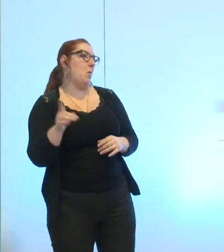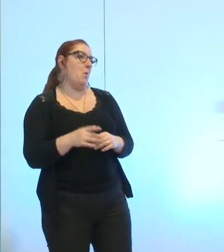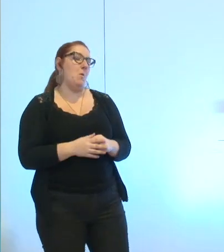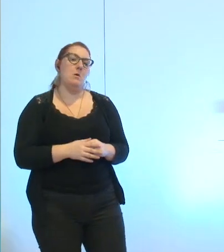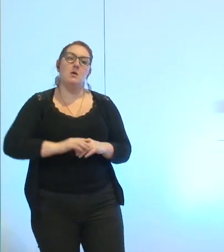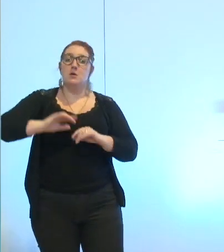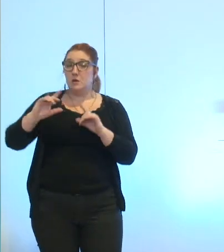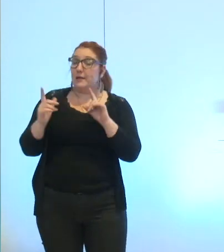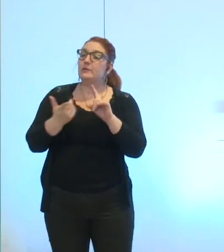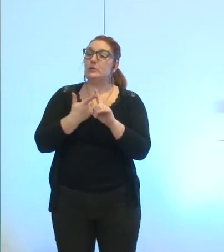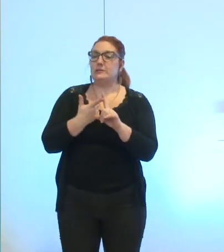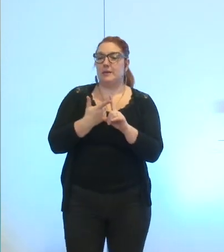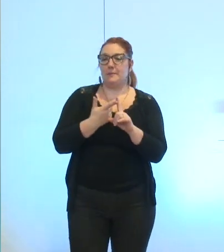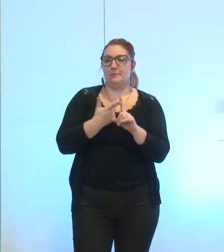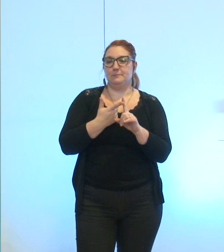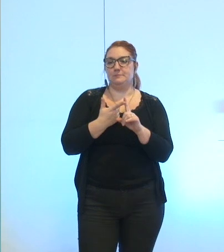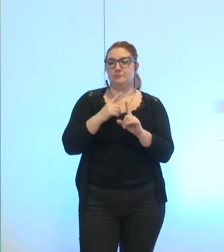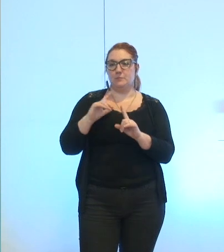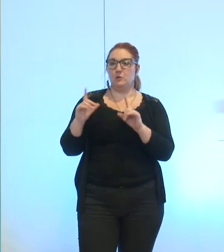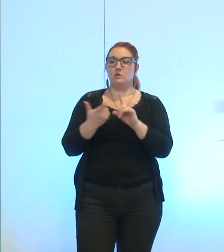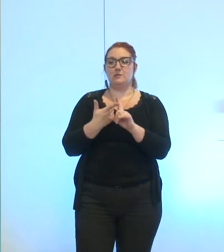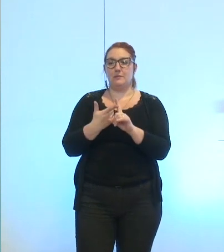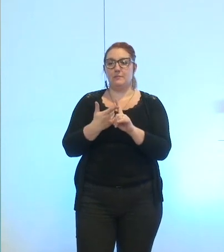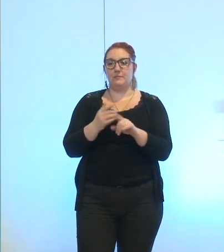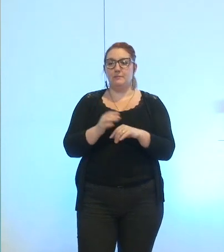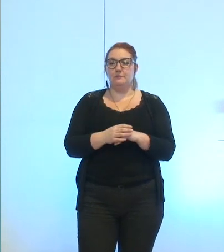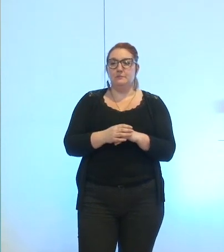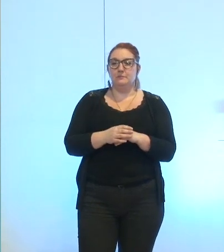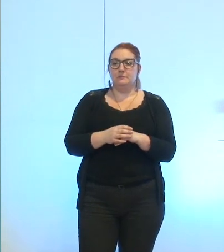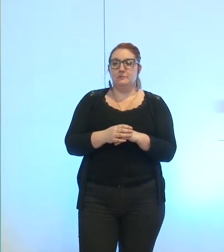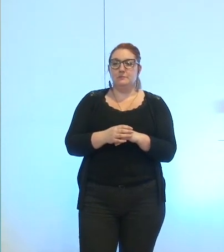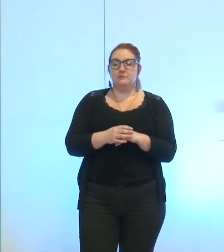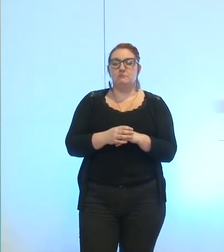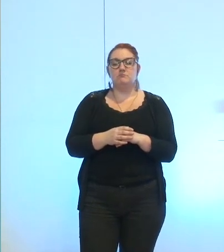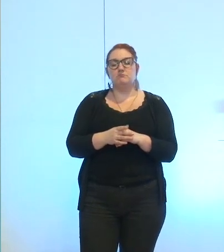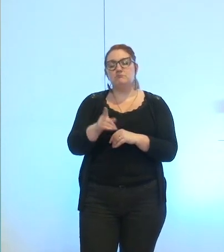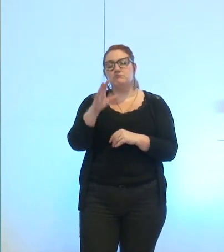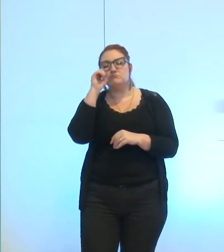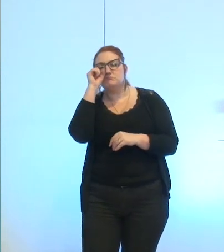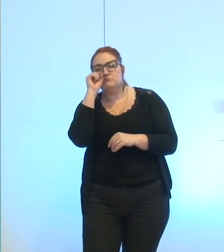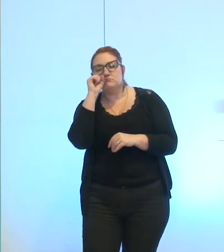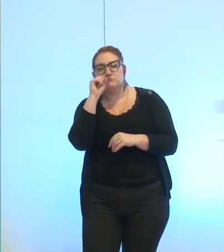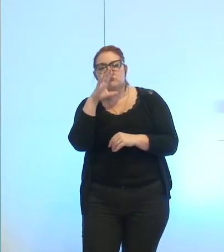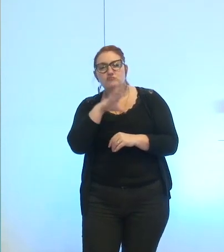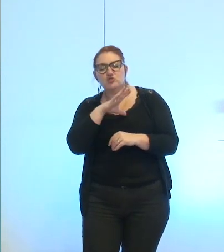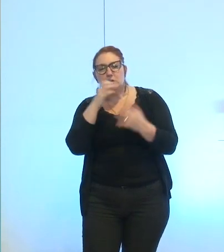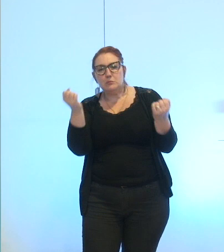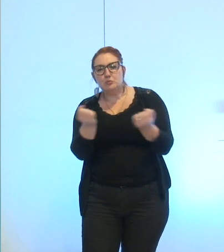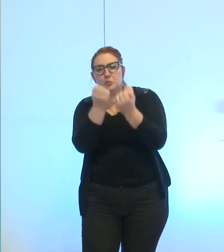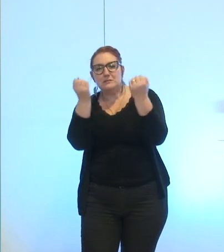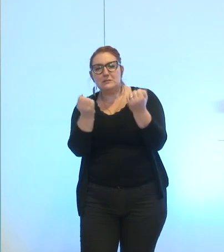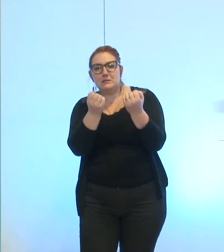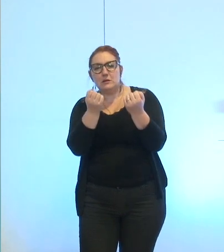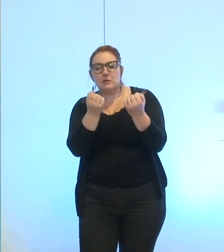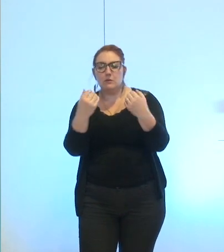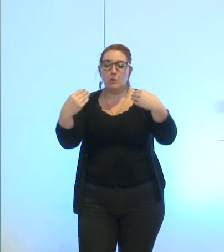deuxème chose deuxième chose quand j'entends dire que certaines publicités ne sont pas de nature à